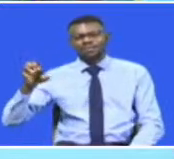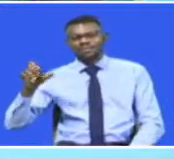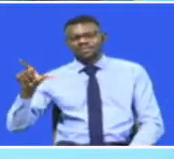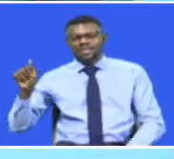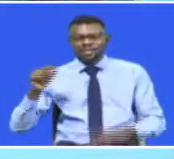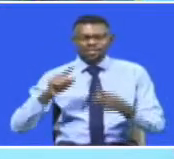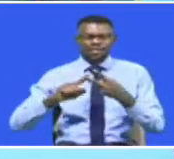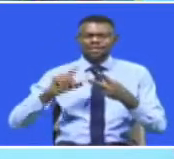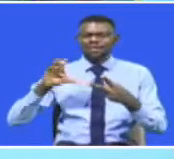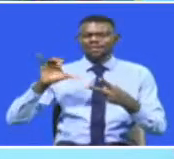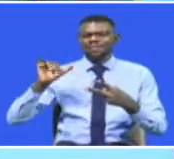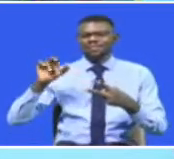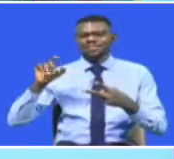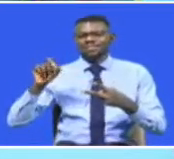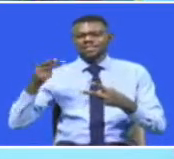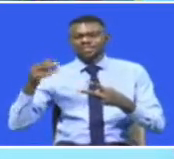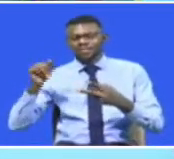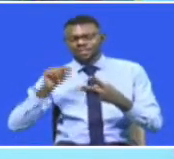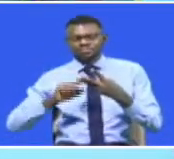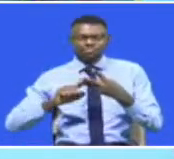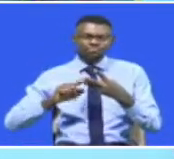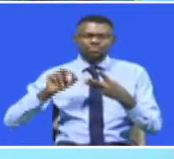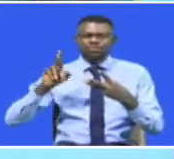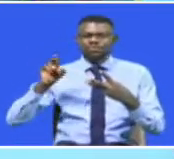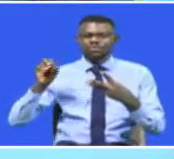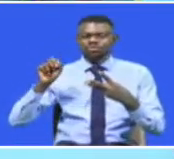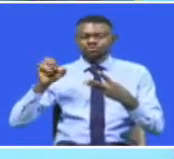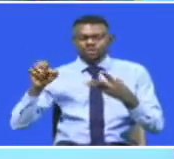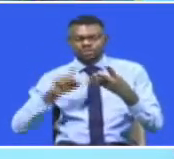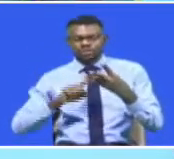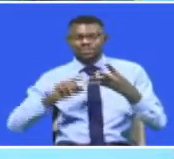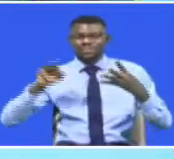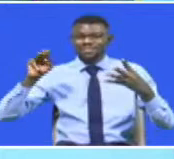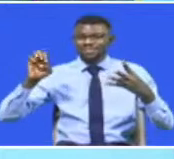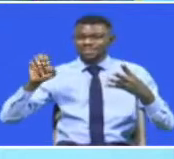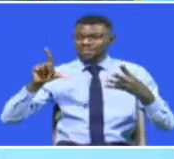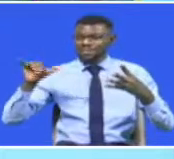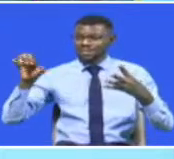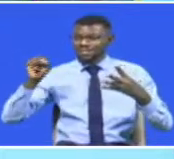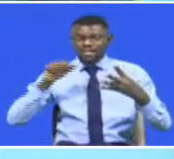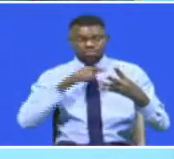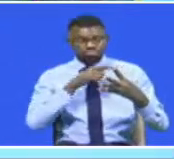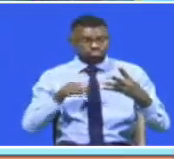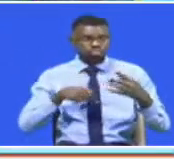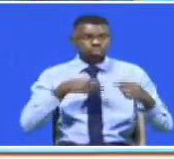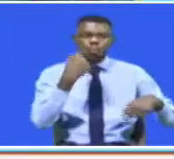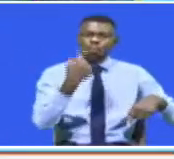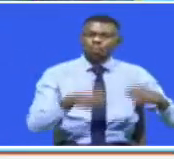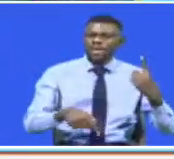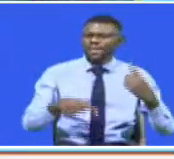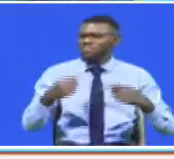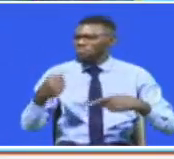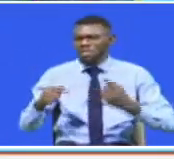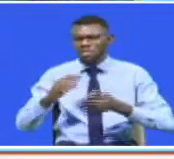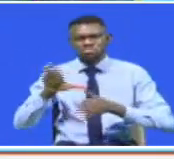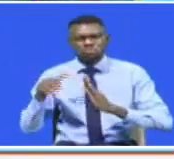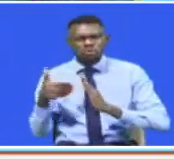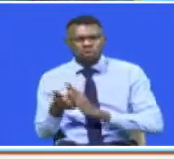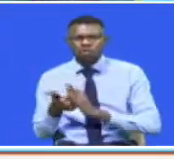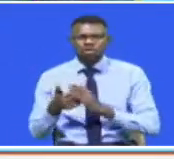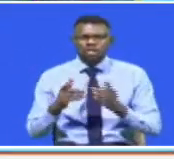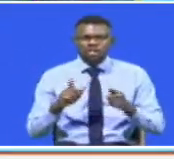Wanjala, Roslida Asumwa na Melissa Mwaha wameshinda mechi za mchezaji mmoja na wachezaji wawili kila